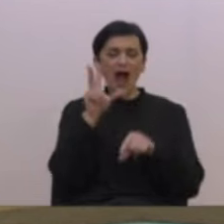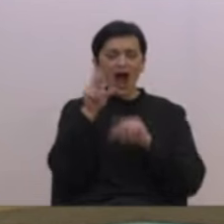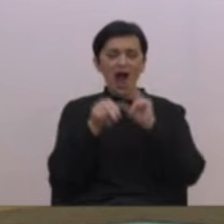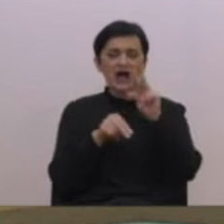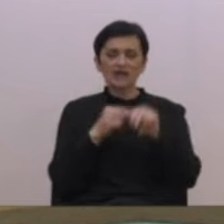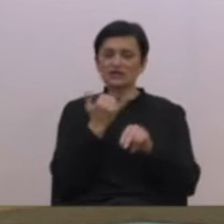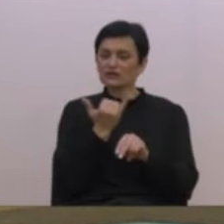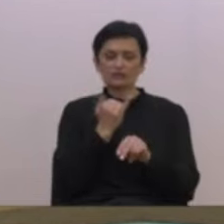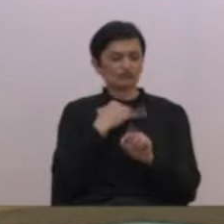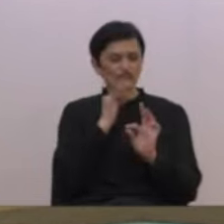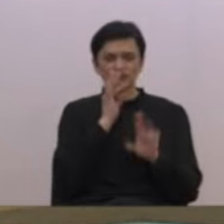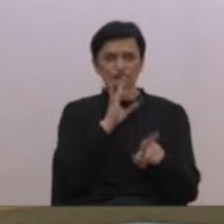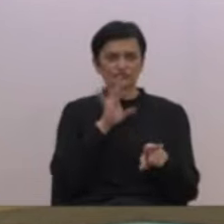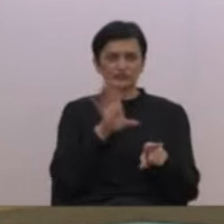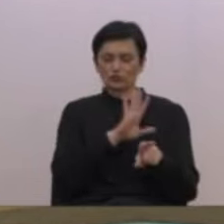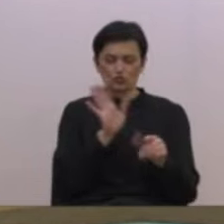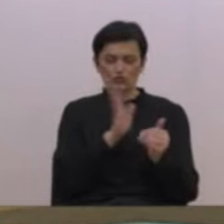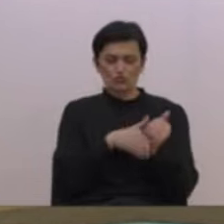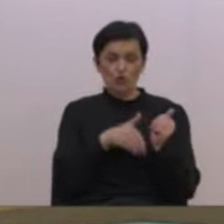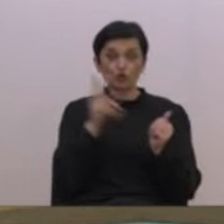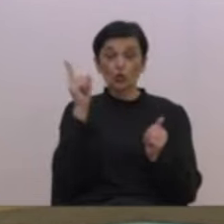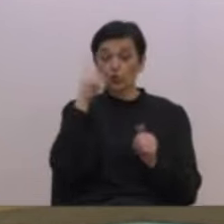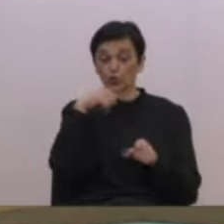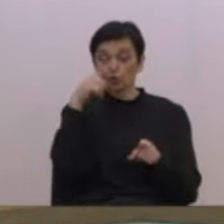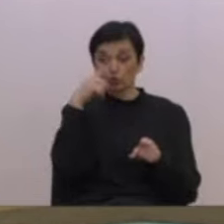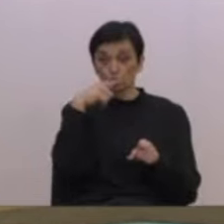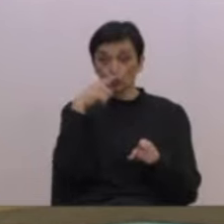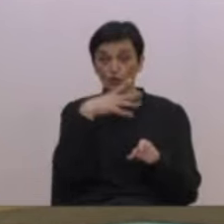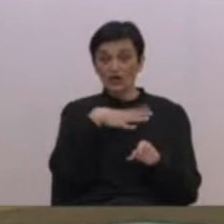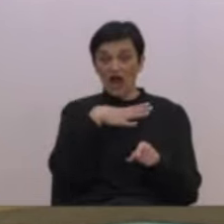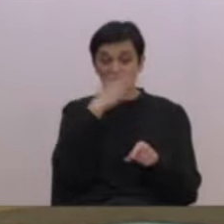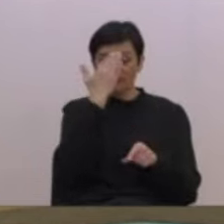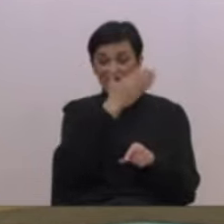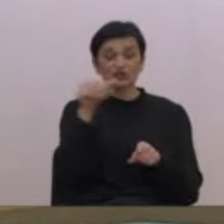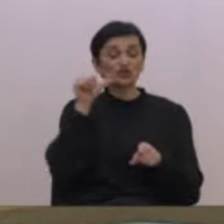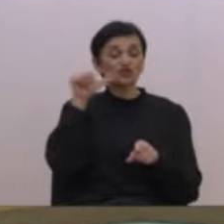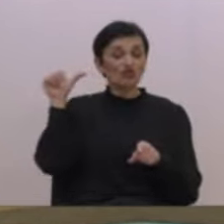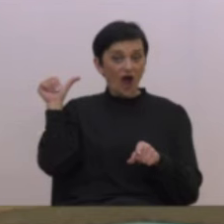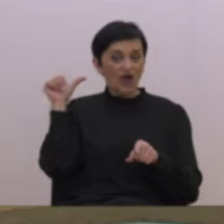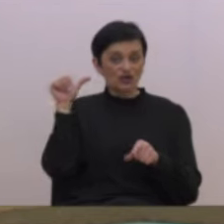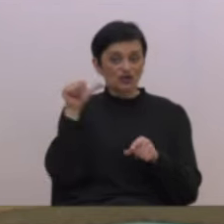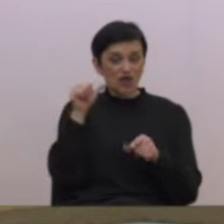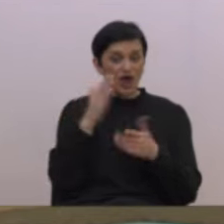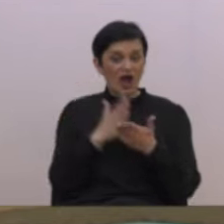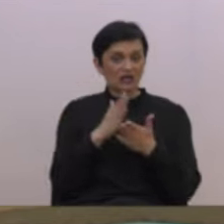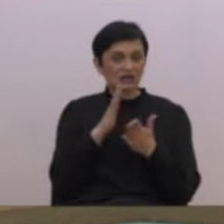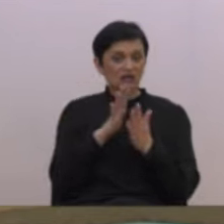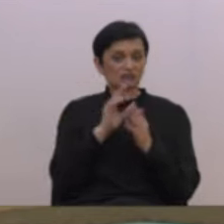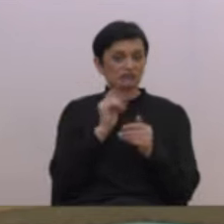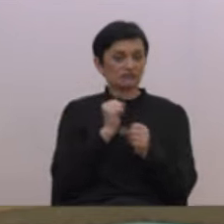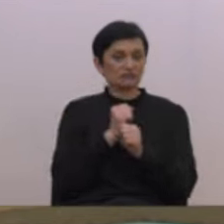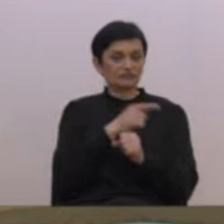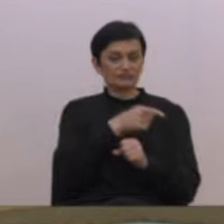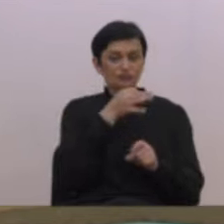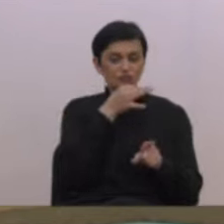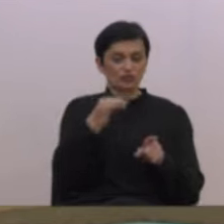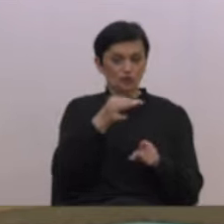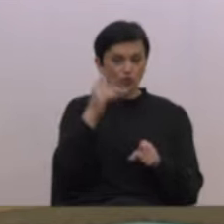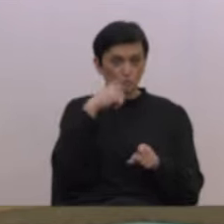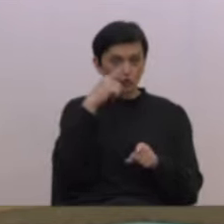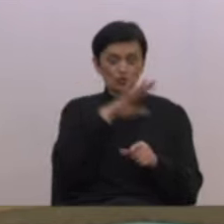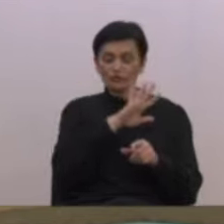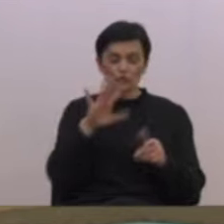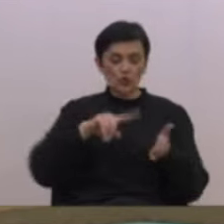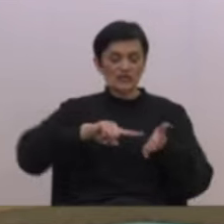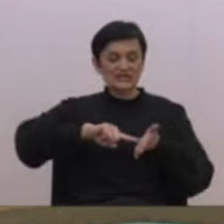გაგივართ, მორჩა. დამთავრდა ეს ტყუილი, რაც თქვენ აკადრეთ ქართულ ხალხს შარშან, დამსრულდა, წერტილი დაესვა. ხვდებით თქვენ თვითონაც,